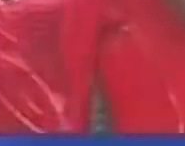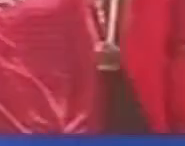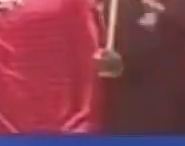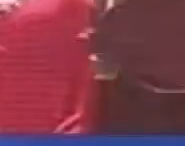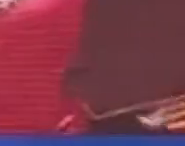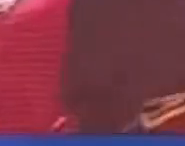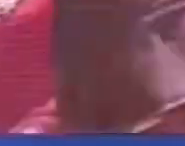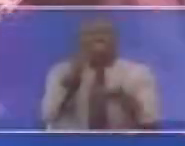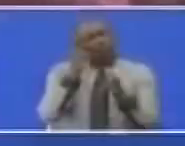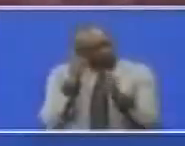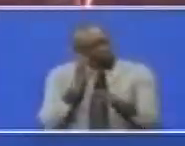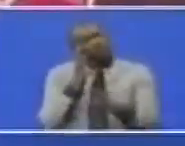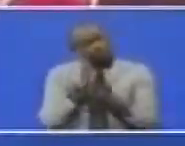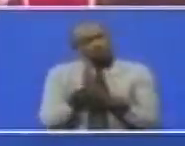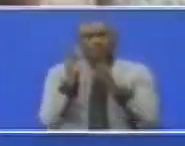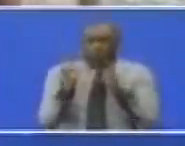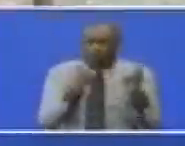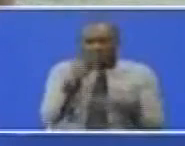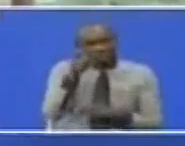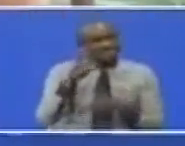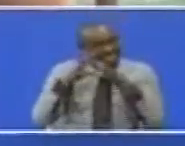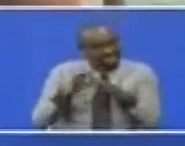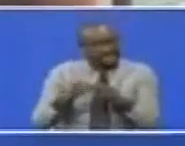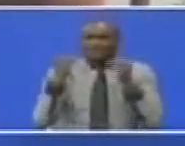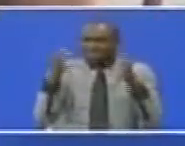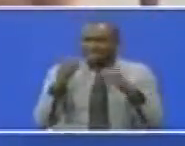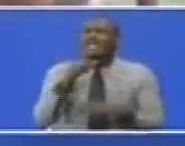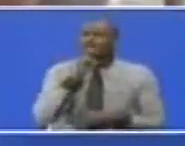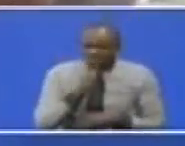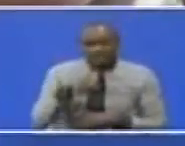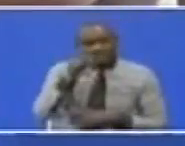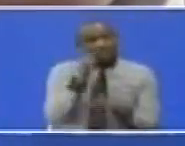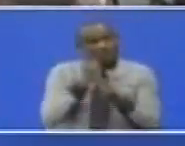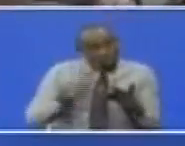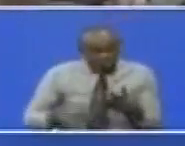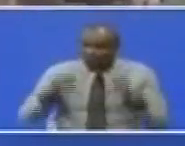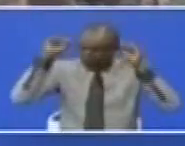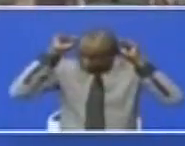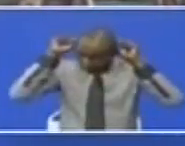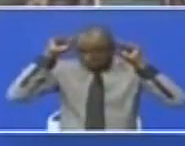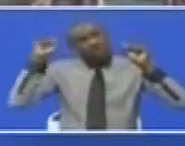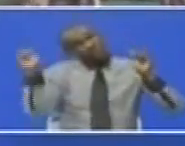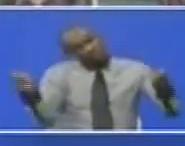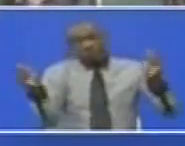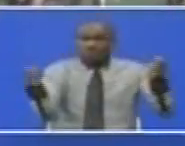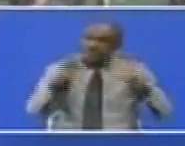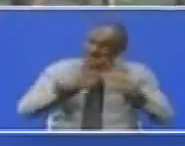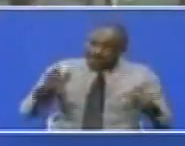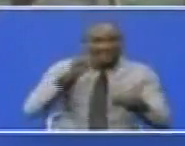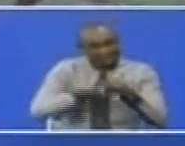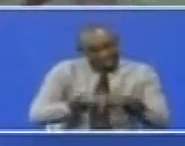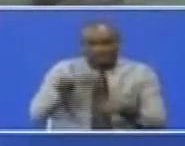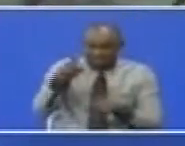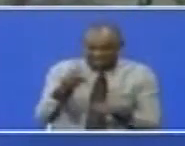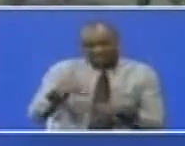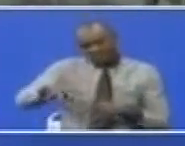Ni taswira ya kawaida kwa jamii kama hizi, vijana wengi wa kiume wakilazimika kufanya kazi ya kuchunga mifugo pindi tu wanapofika